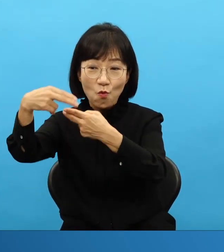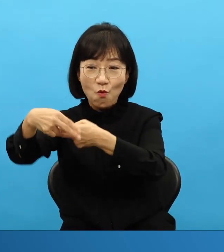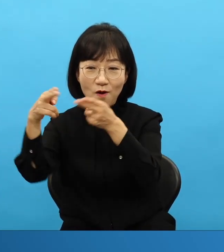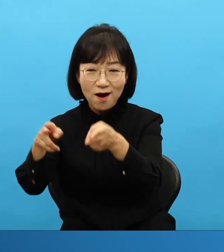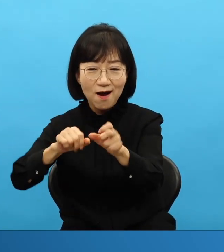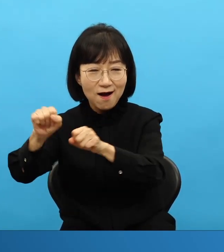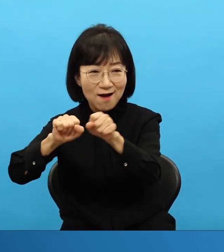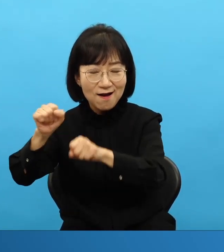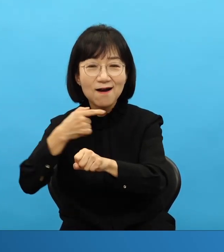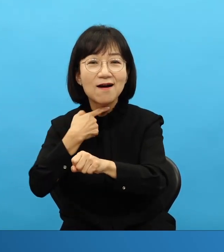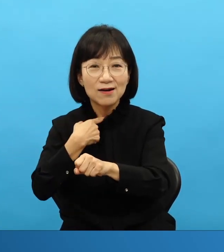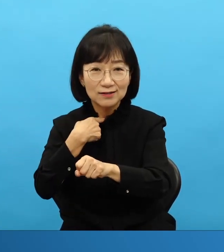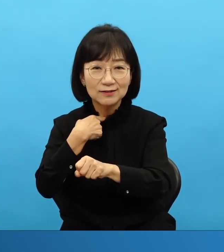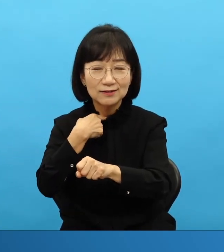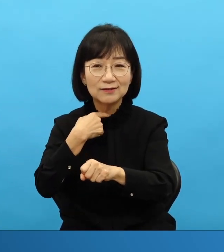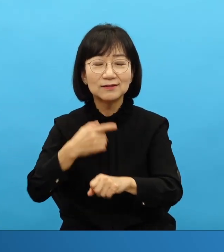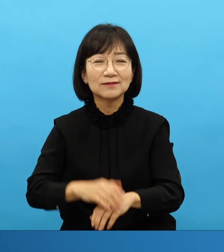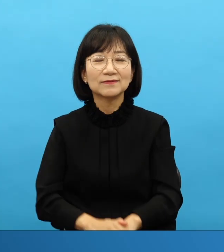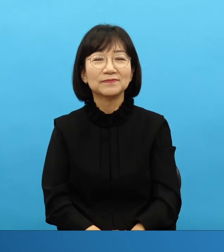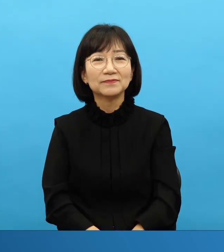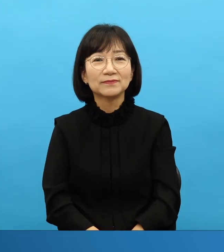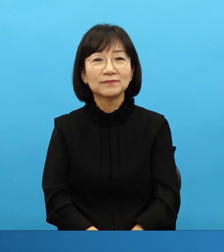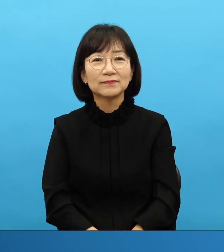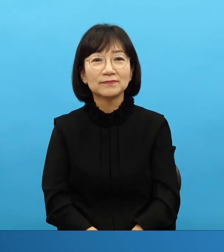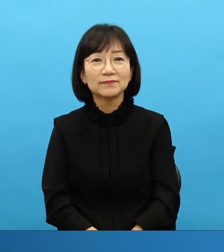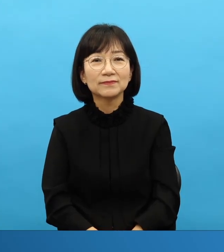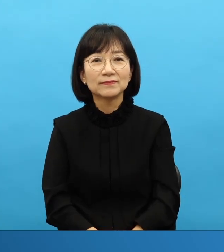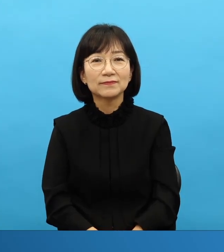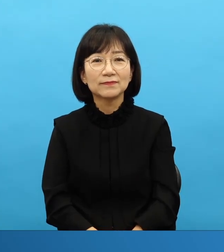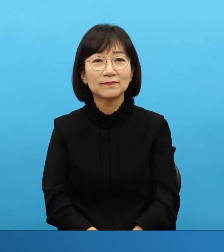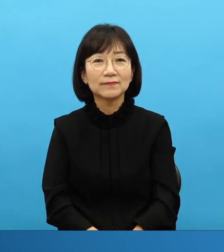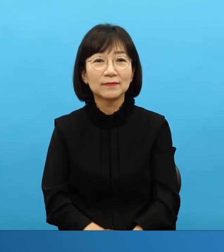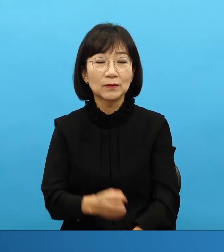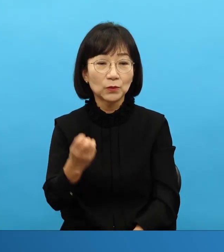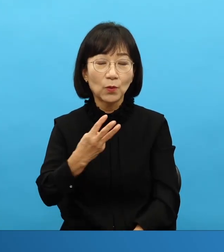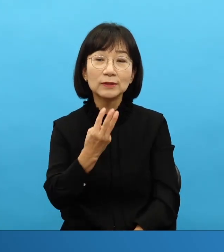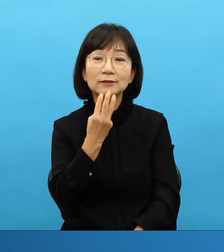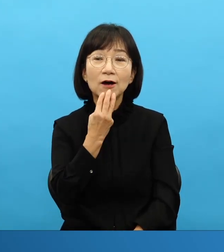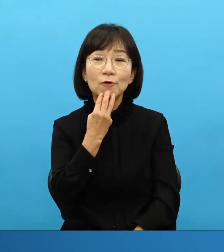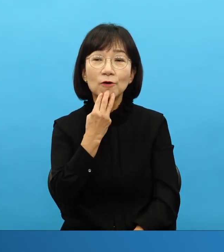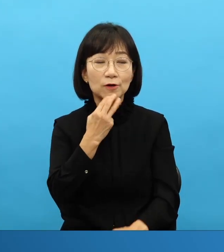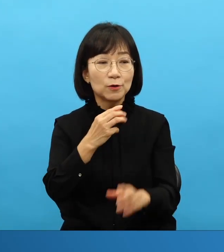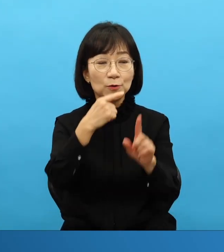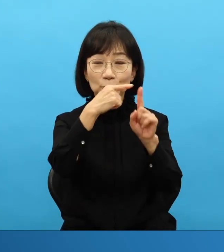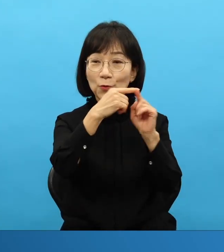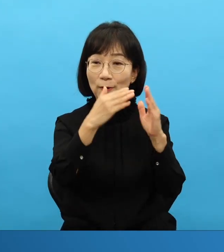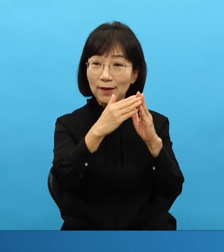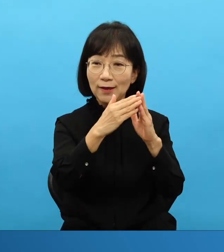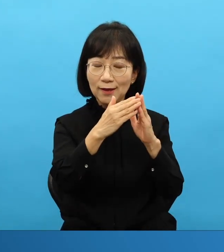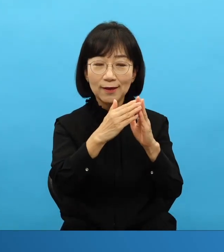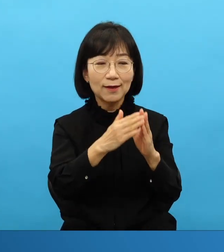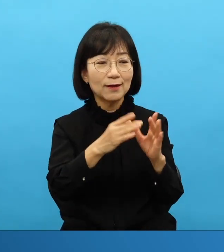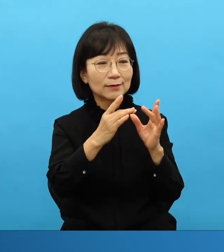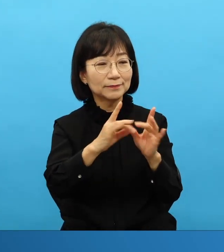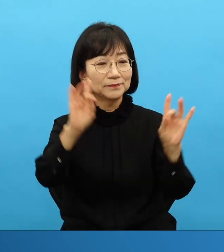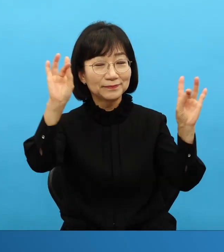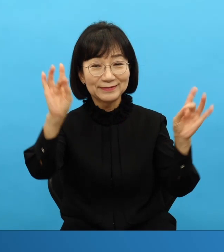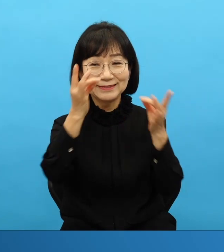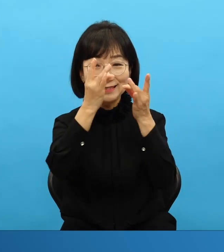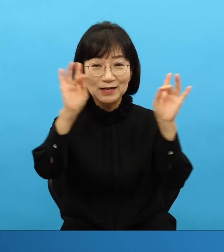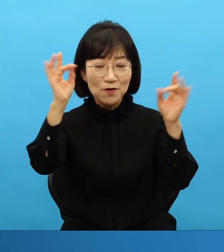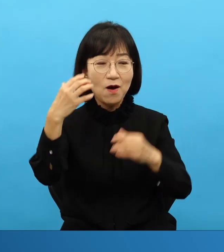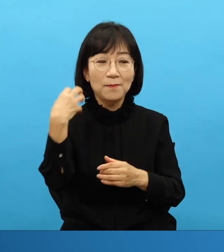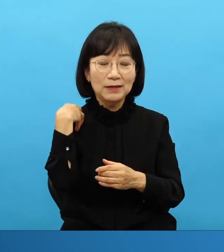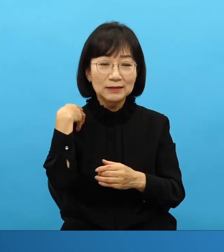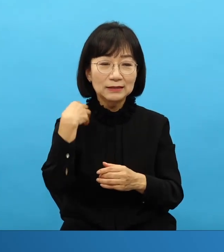在那边做塔勒邦运动。 그 서울에서 지휘하시는 이태원 장로도 거기서 같이 만났습니다. 现在呢，在